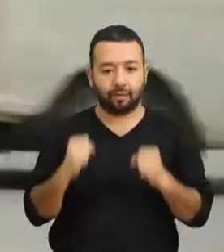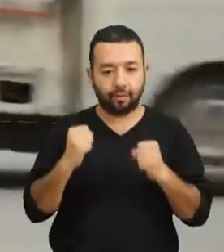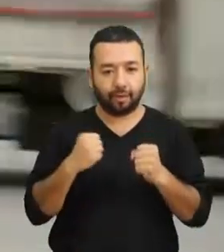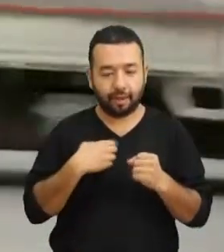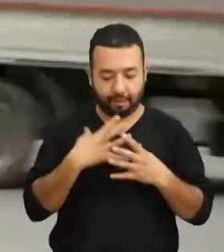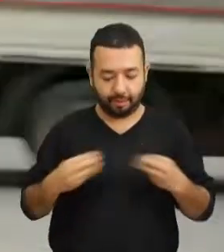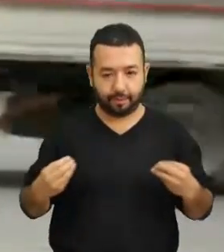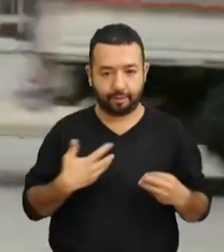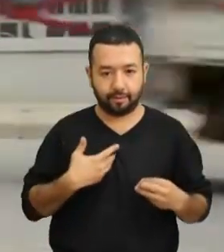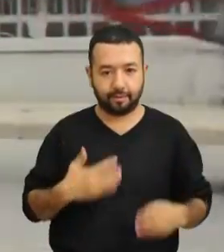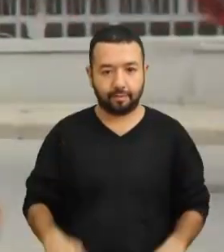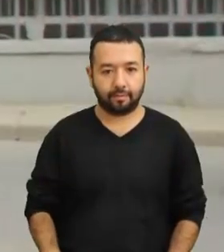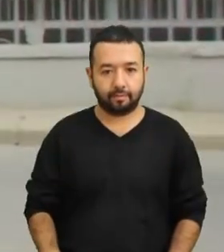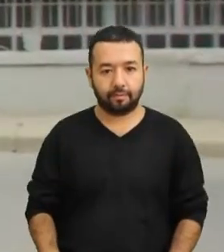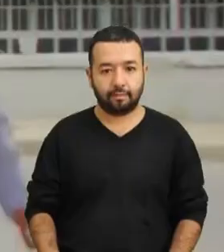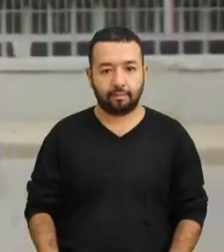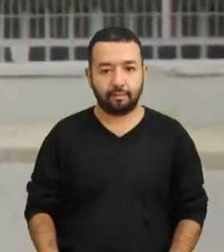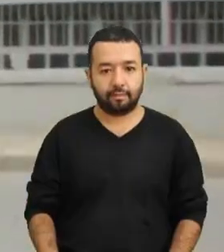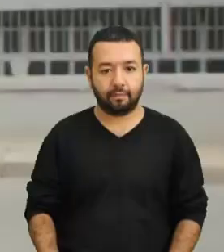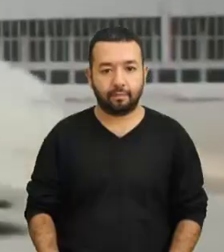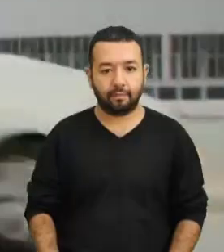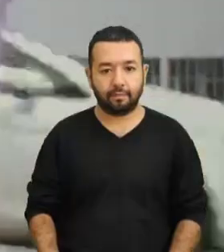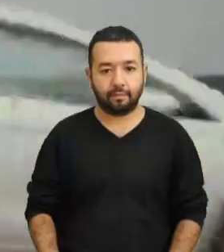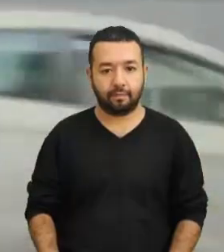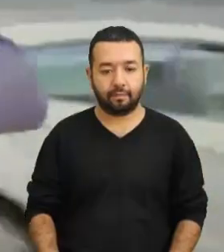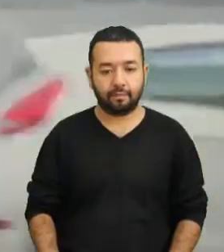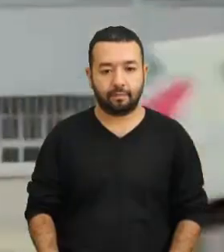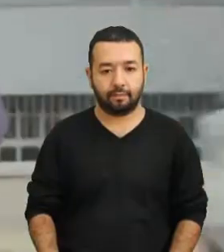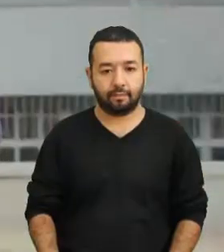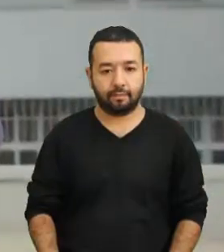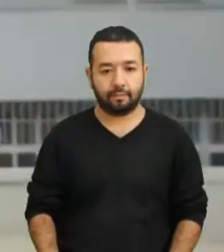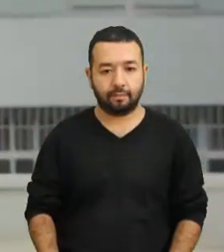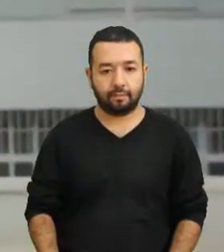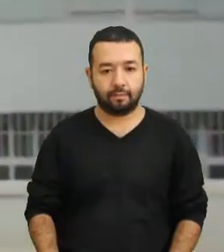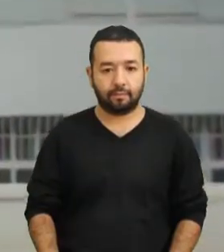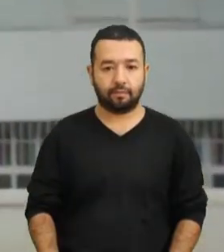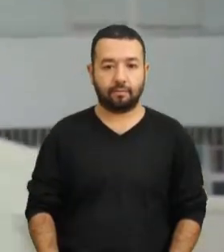be, geçti. Nurhan kapıdan içeriye girdiği an hıçkırığı yeniden